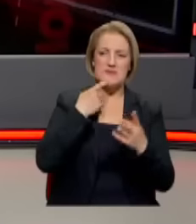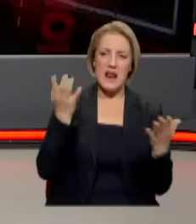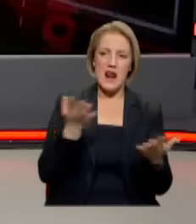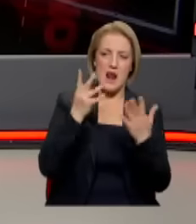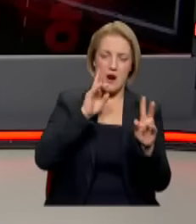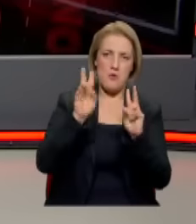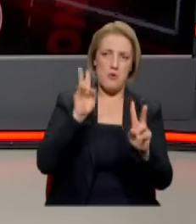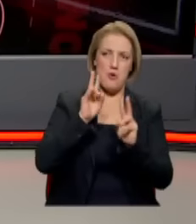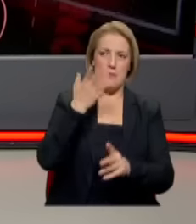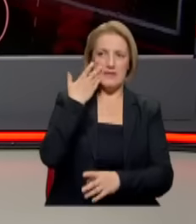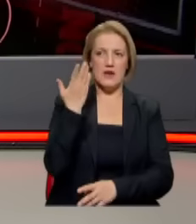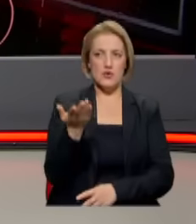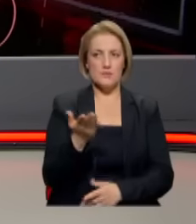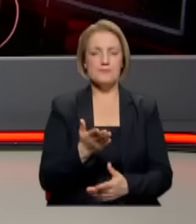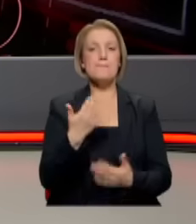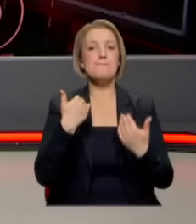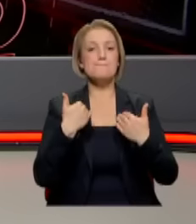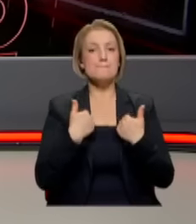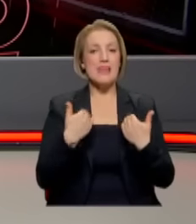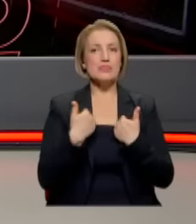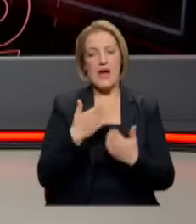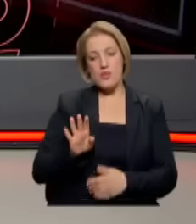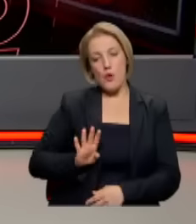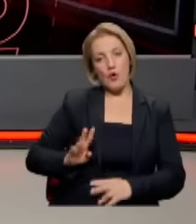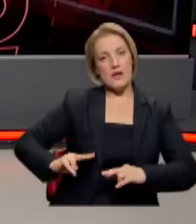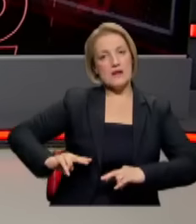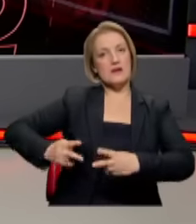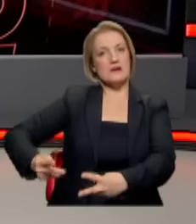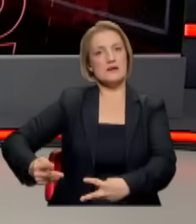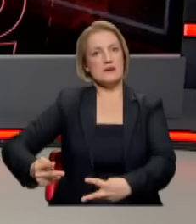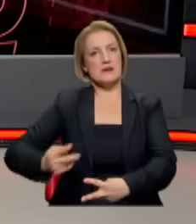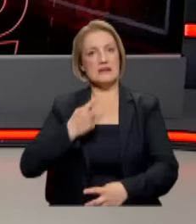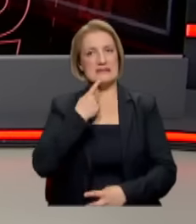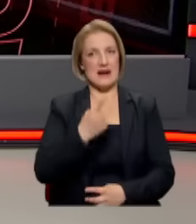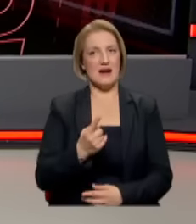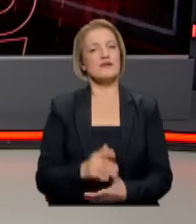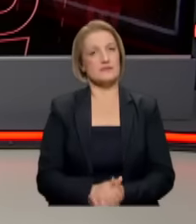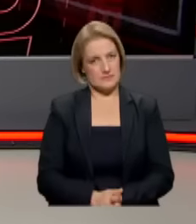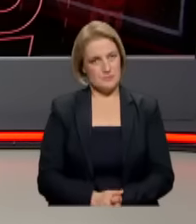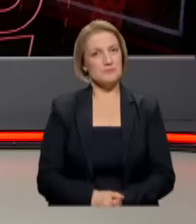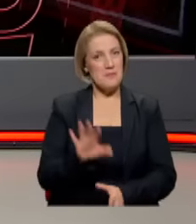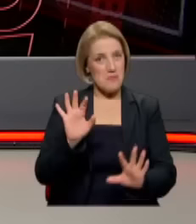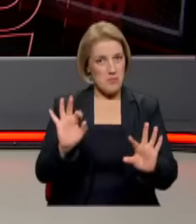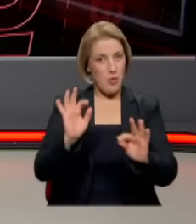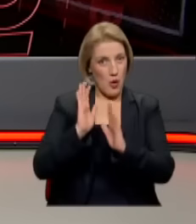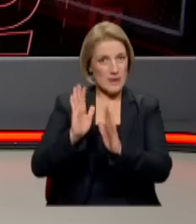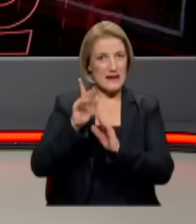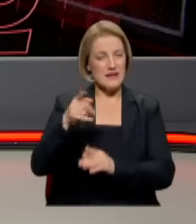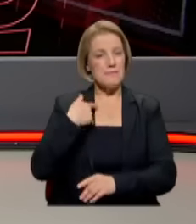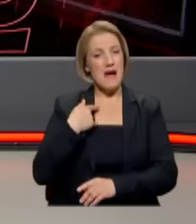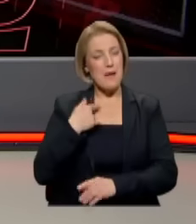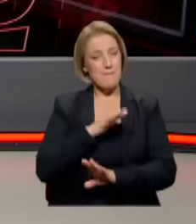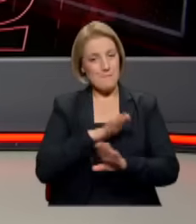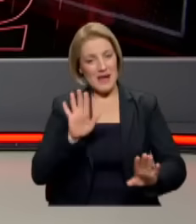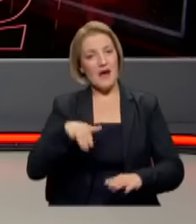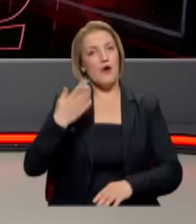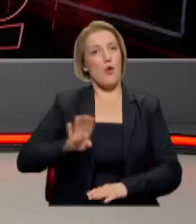görüyoruz izliyoruz benden de oğluma geçsin derler Bu görev